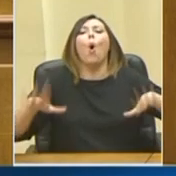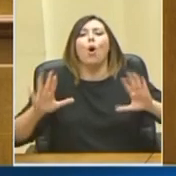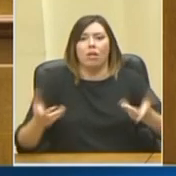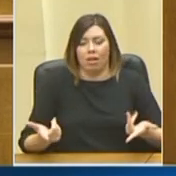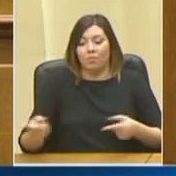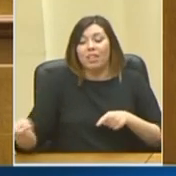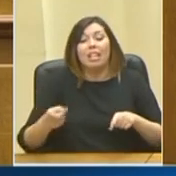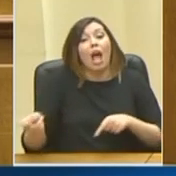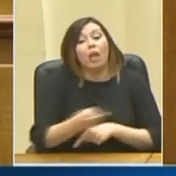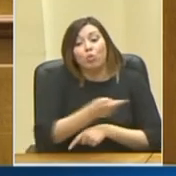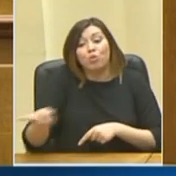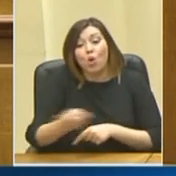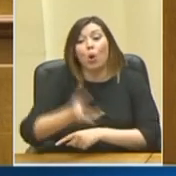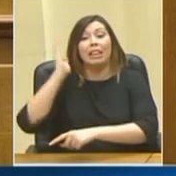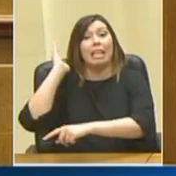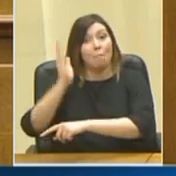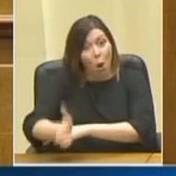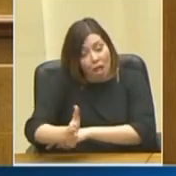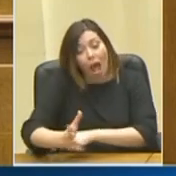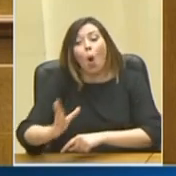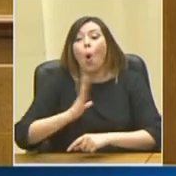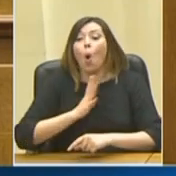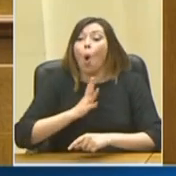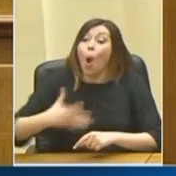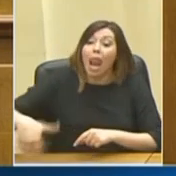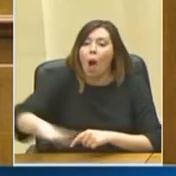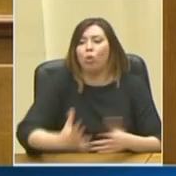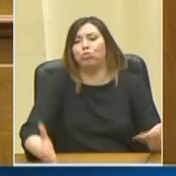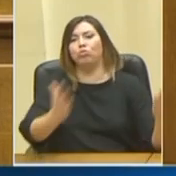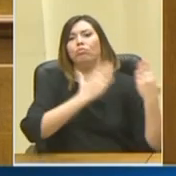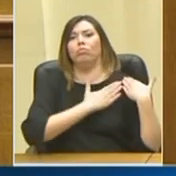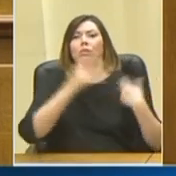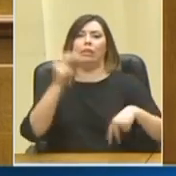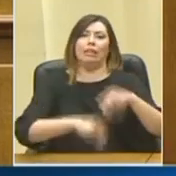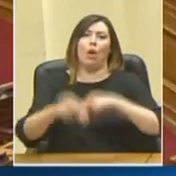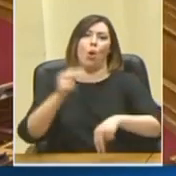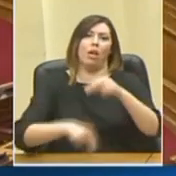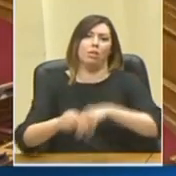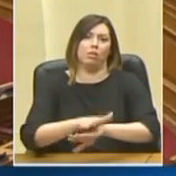σας την τιμωρία θα την αναλάβει ο λαός στις εκλογές που έρχονται.